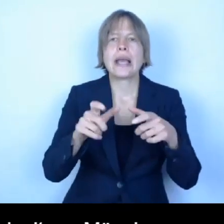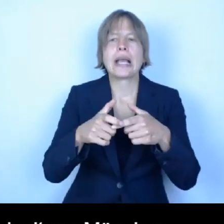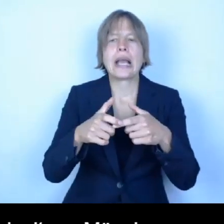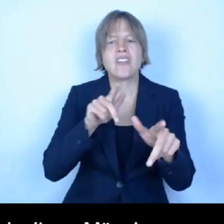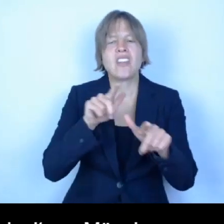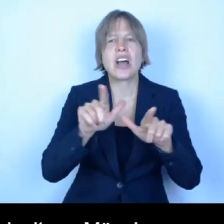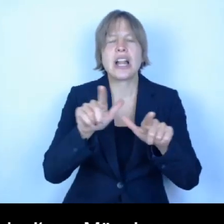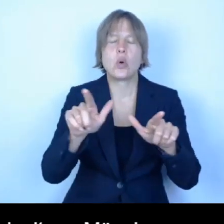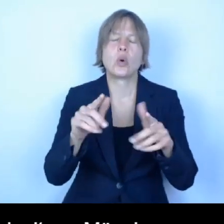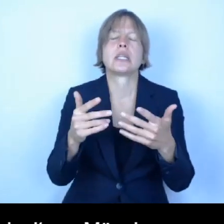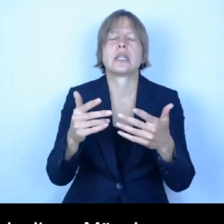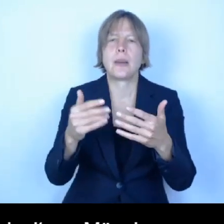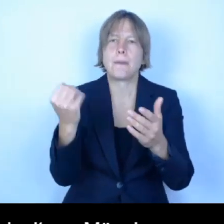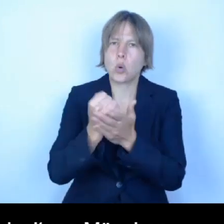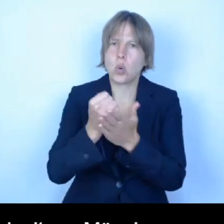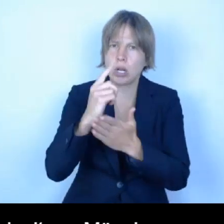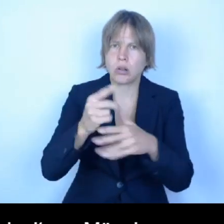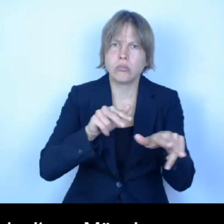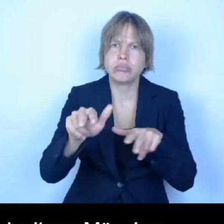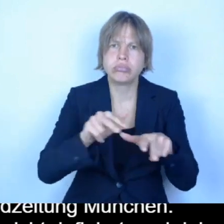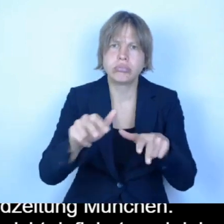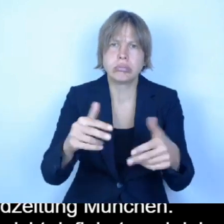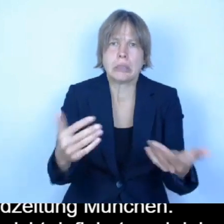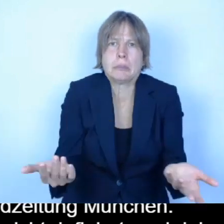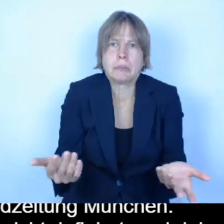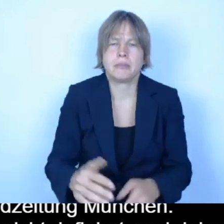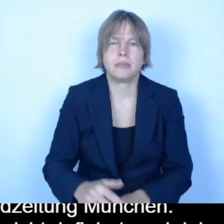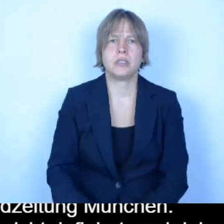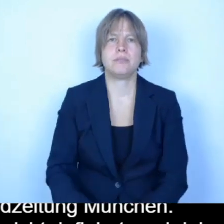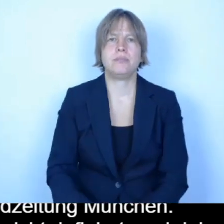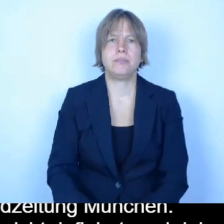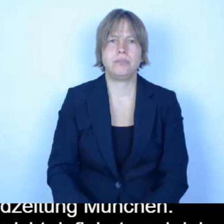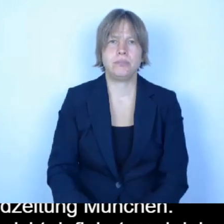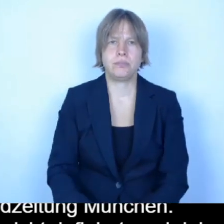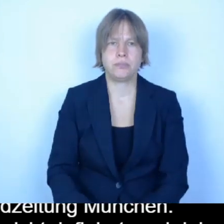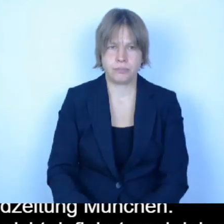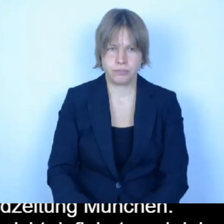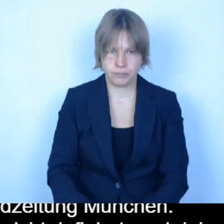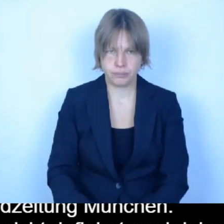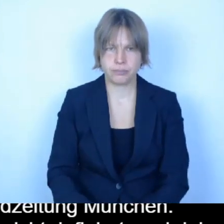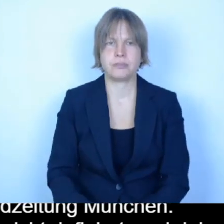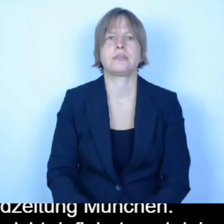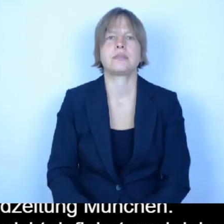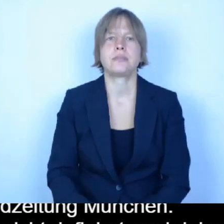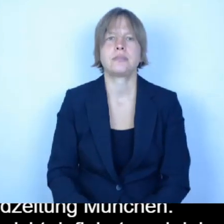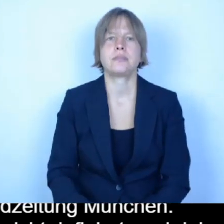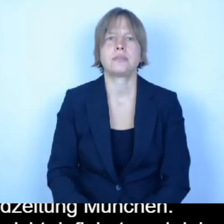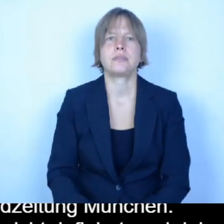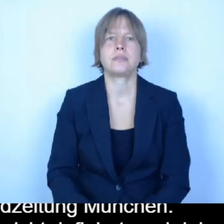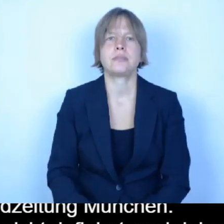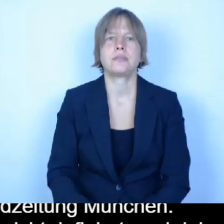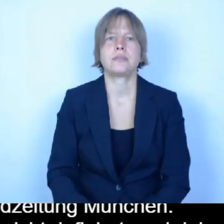Also es ist ja klar, dass bis zum 31.08. die Veranstaltungen ab 1.000 abgesagt sind. Das ist immer die